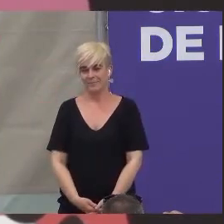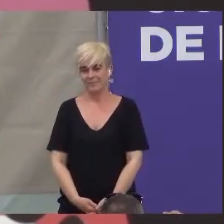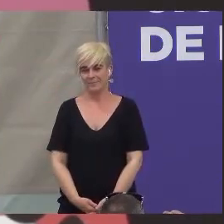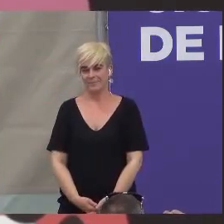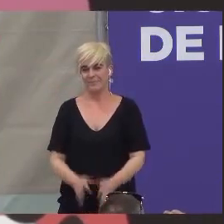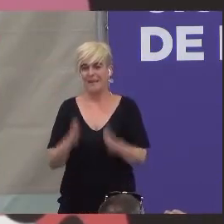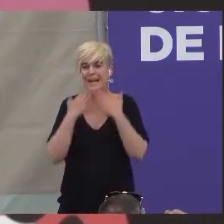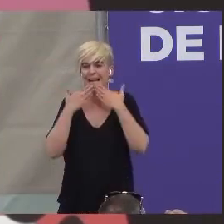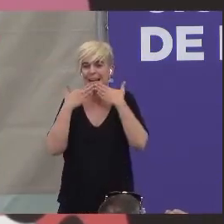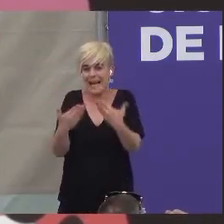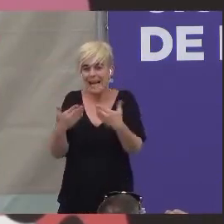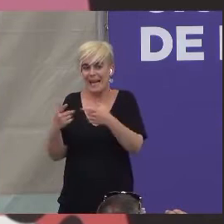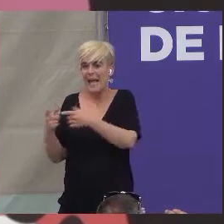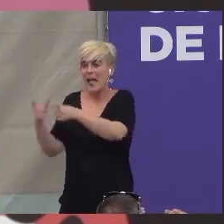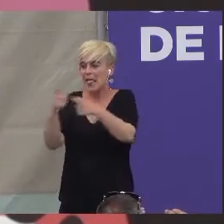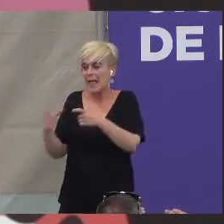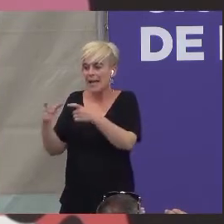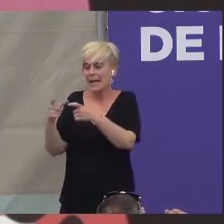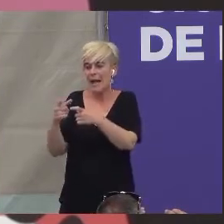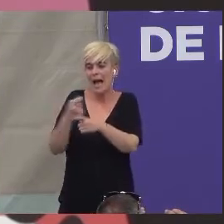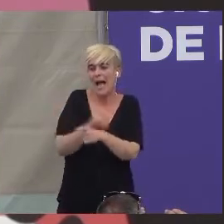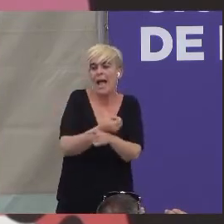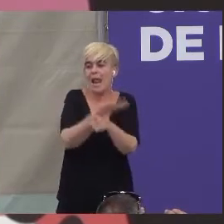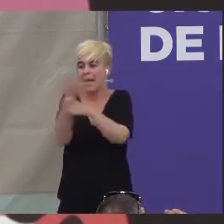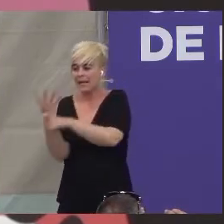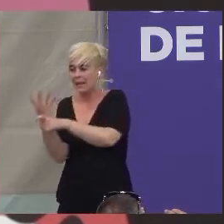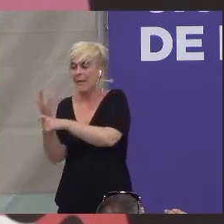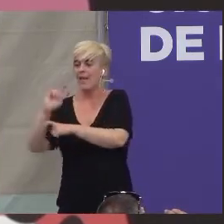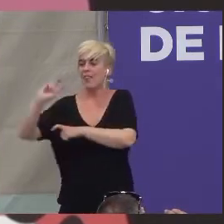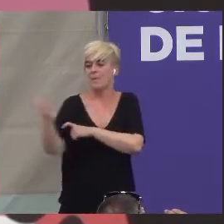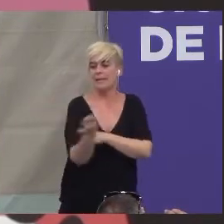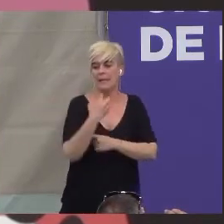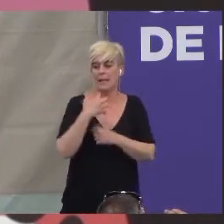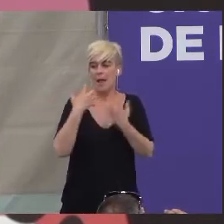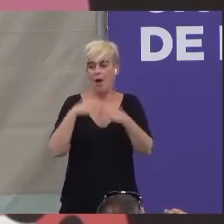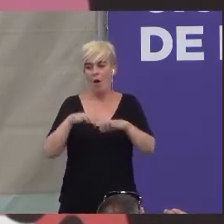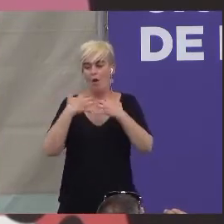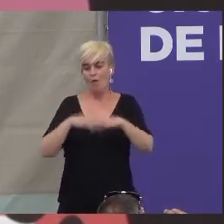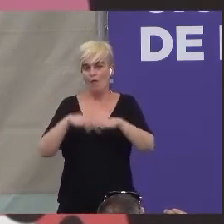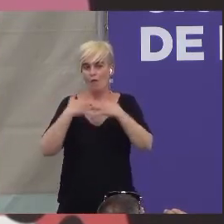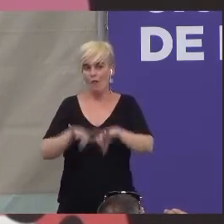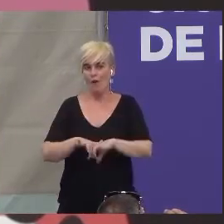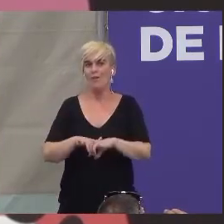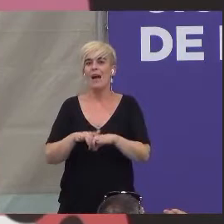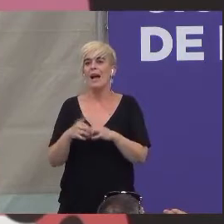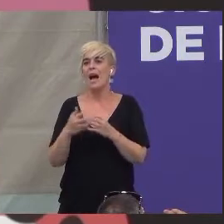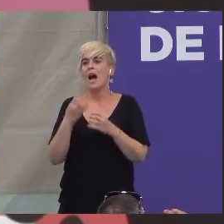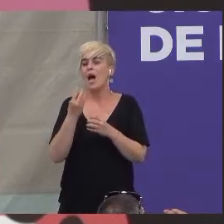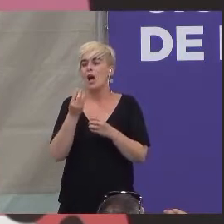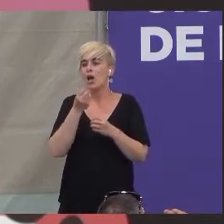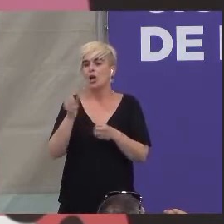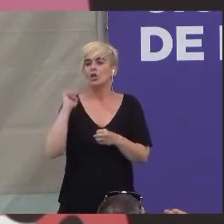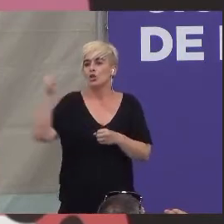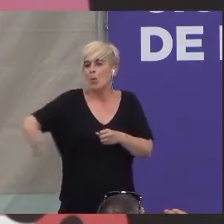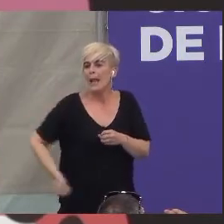Gràcies al cercle LGTBI, Diversitat Funcional, i al cercle de Món Rural, Ecologia i Sobirania Alimentària